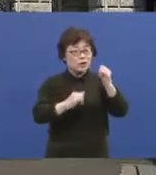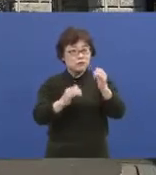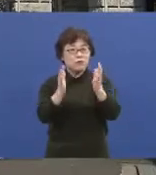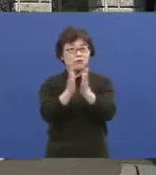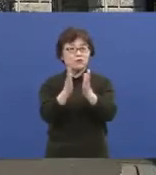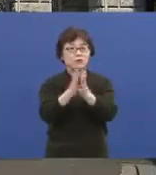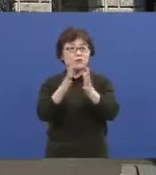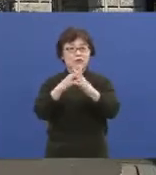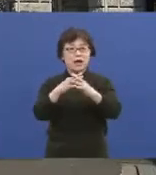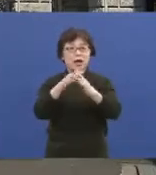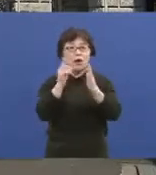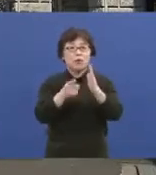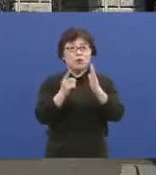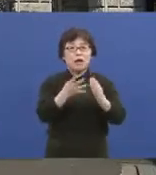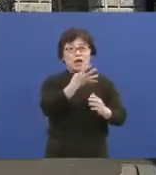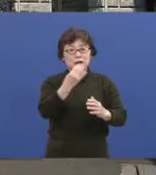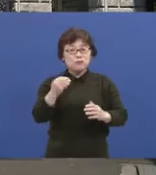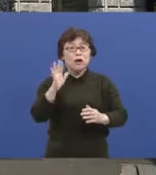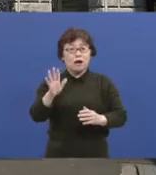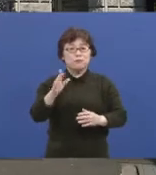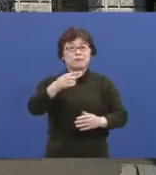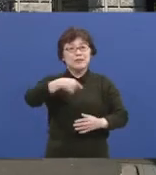はい、